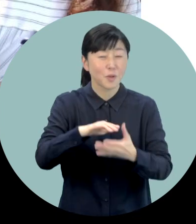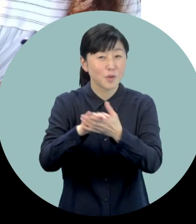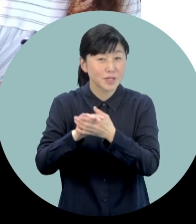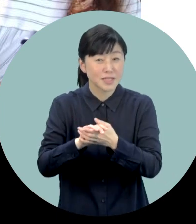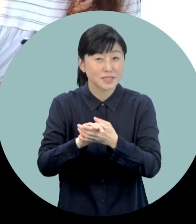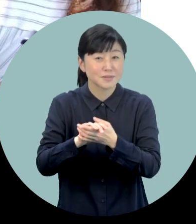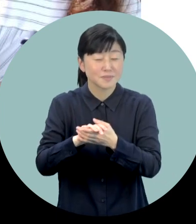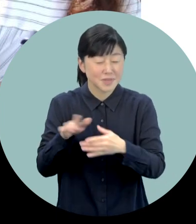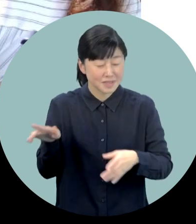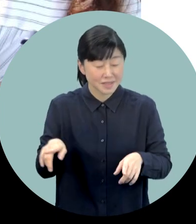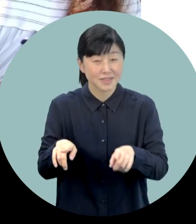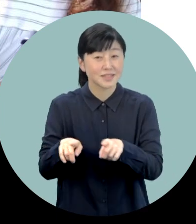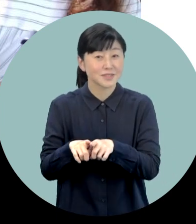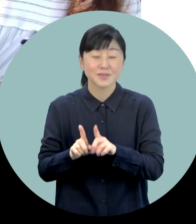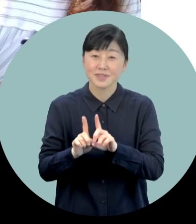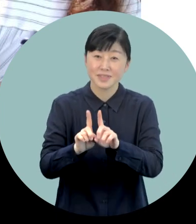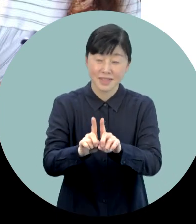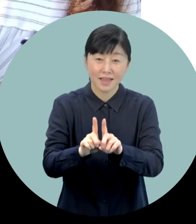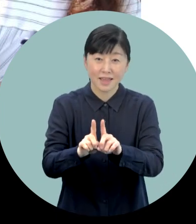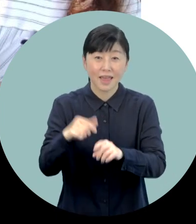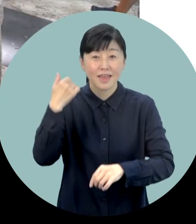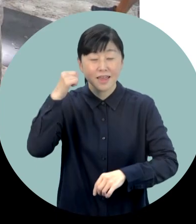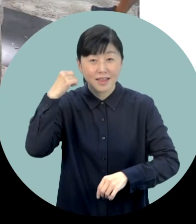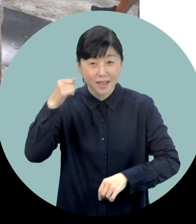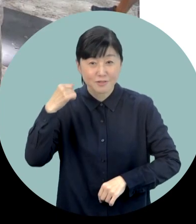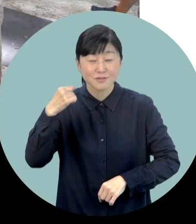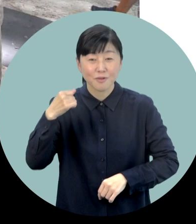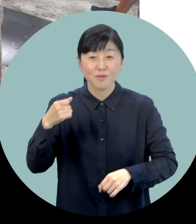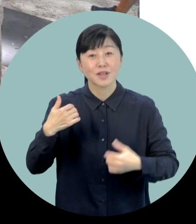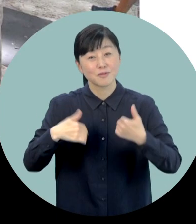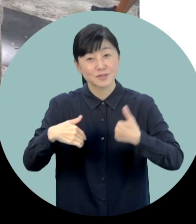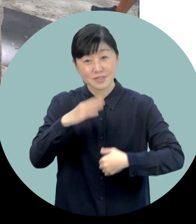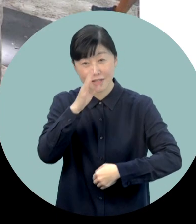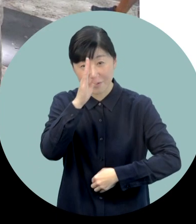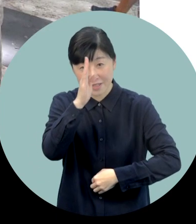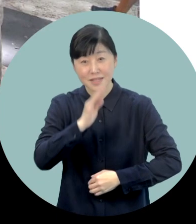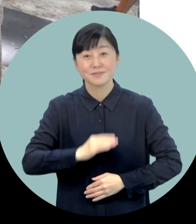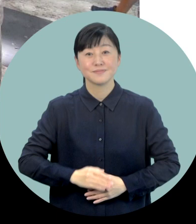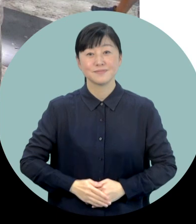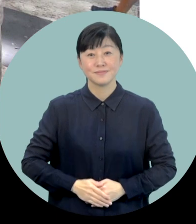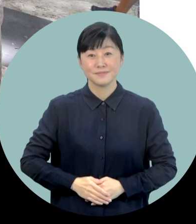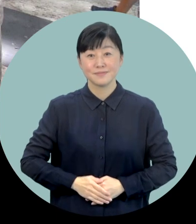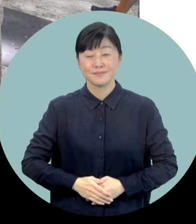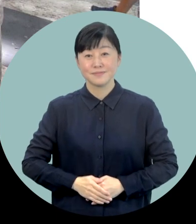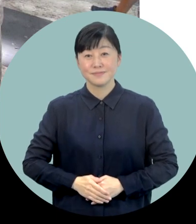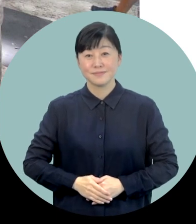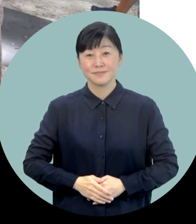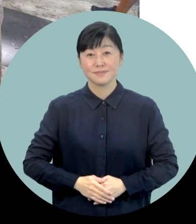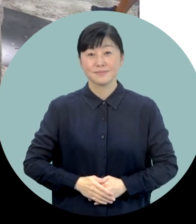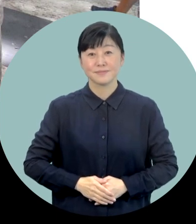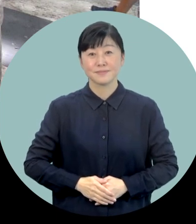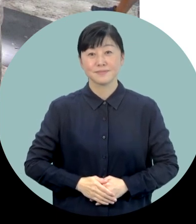で夏休みの思い出作りにぜひ遊びに来てください。